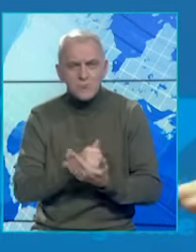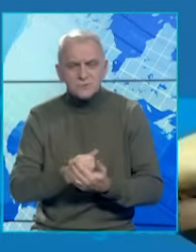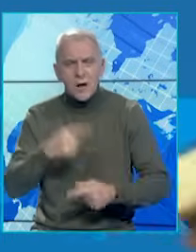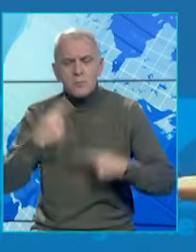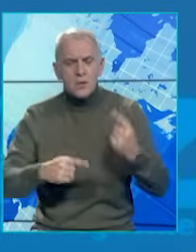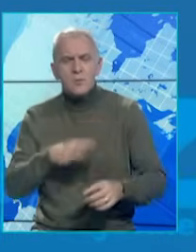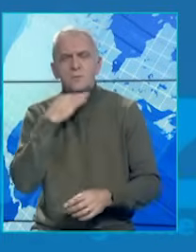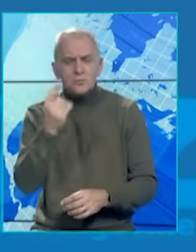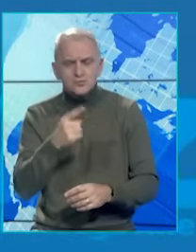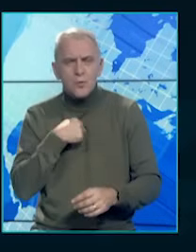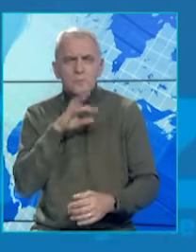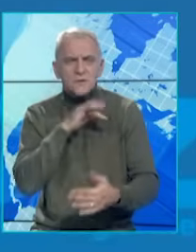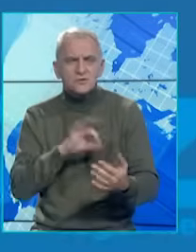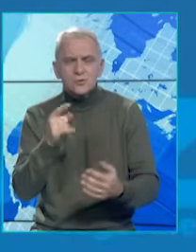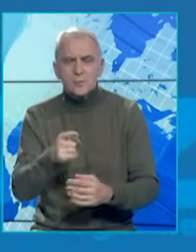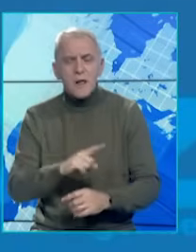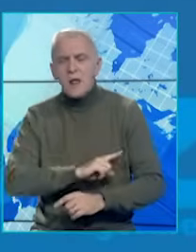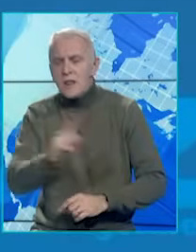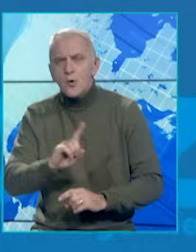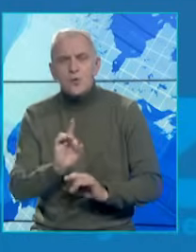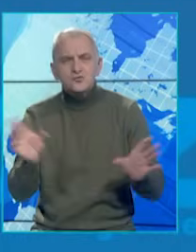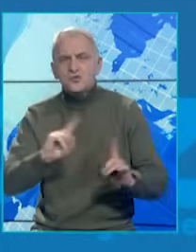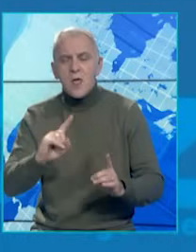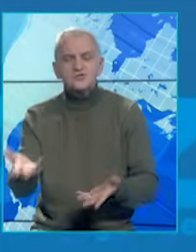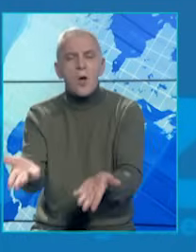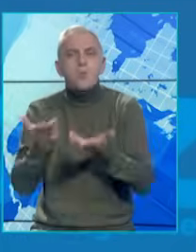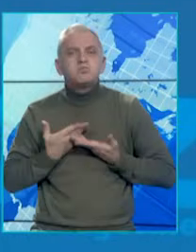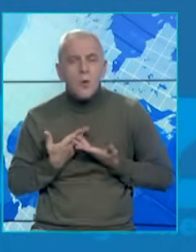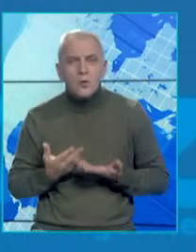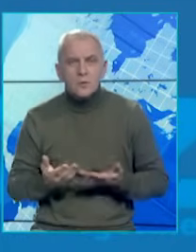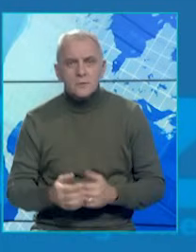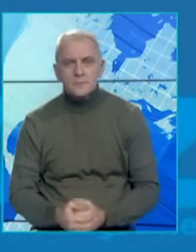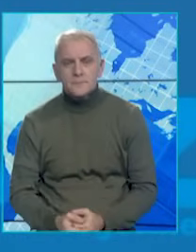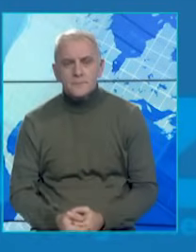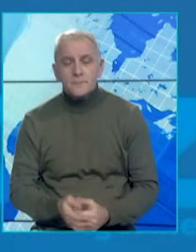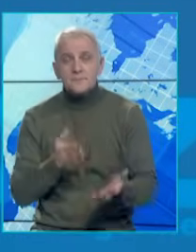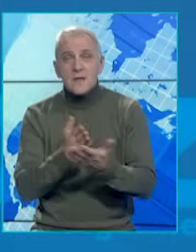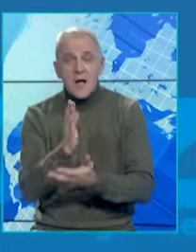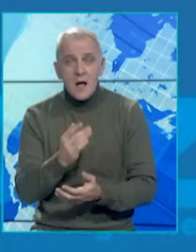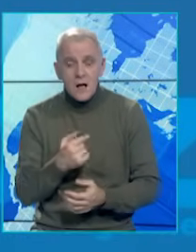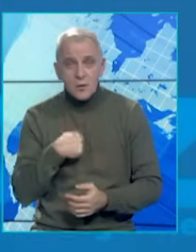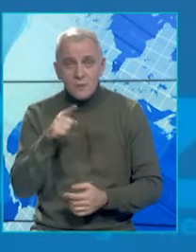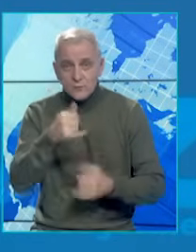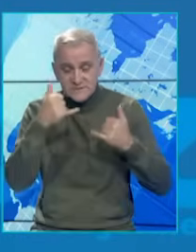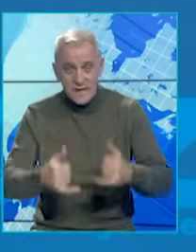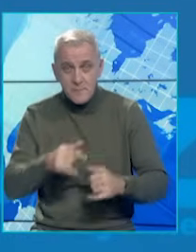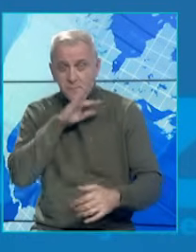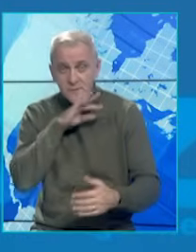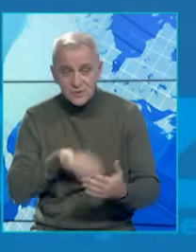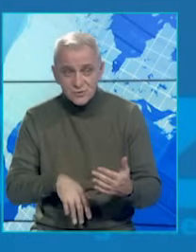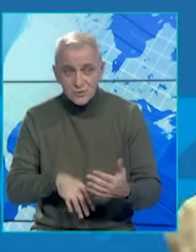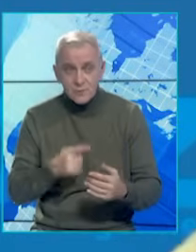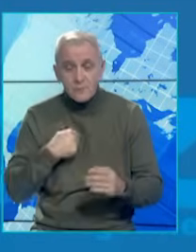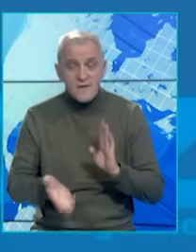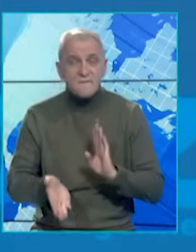puno toga o čemu mi nismo pričali uopće. Niko nam ništa pokloniti neće da se vrati na početak. Ako mi ovo usvojimo što smo sad pričali, mi smo